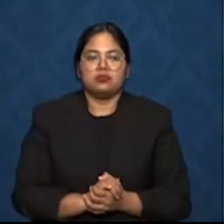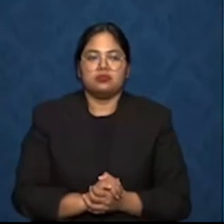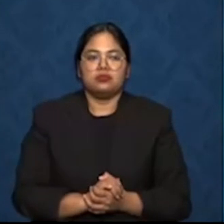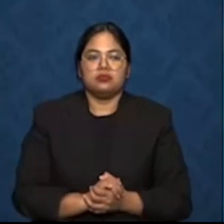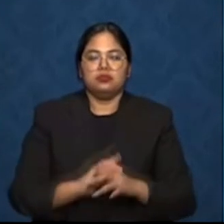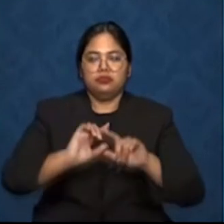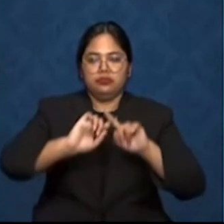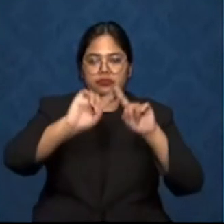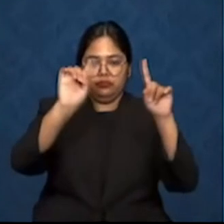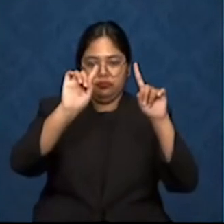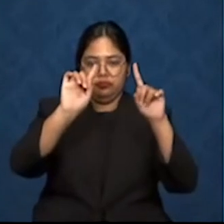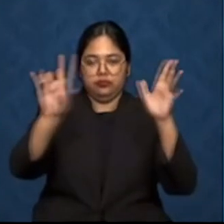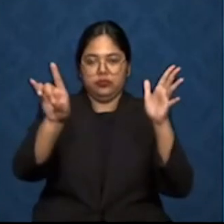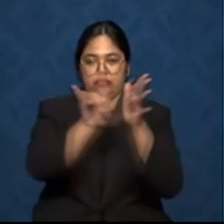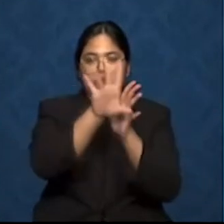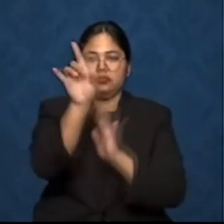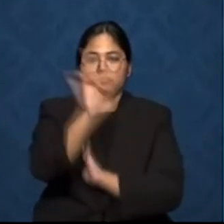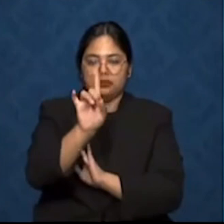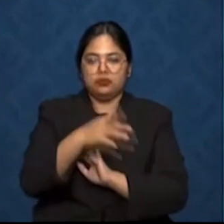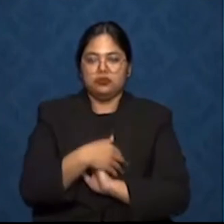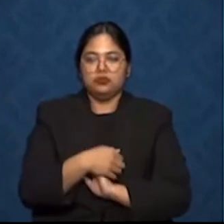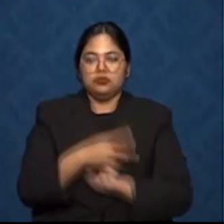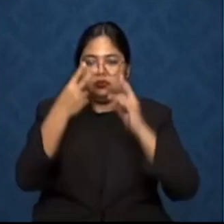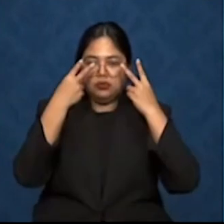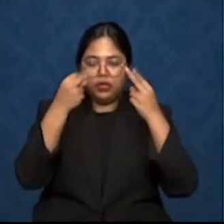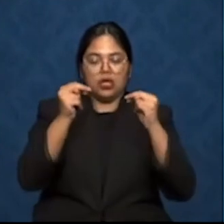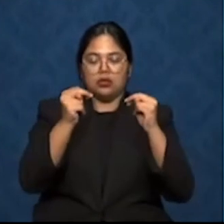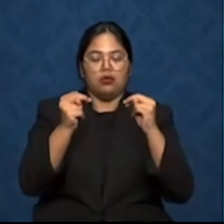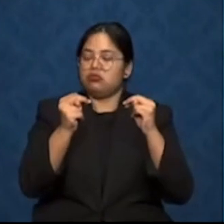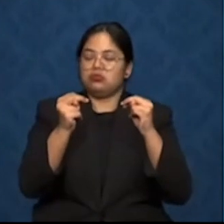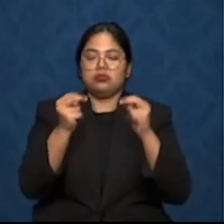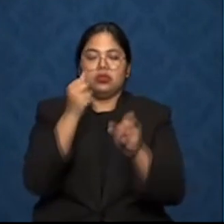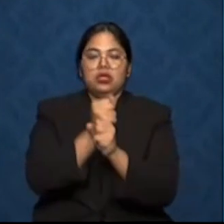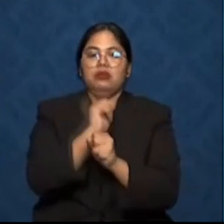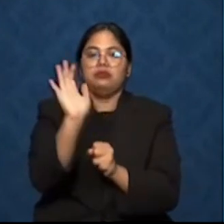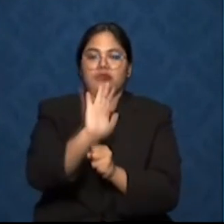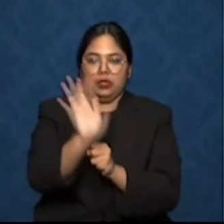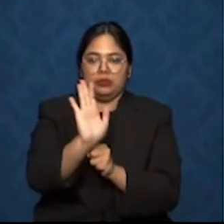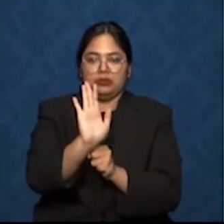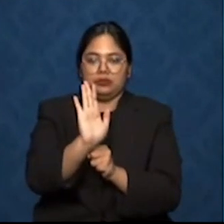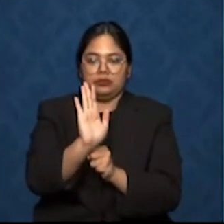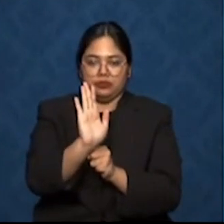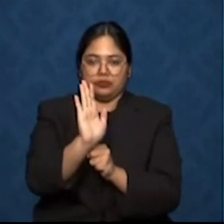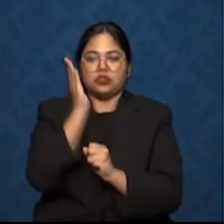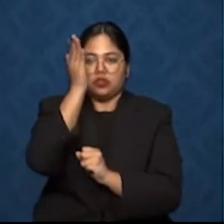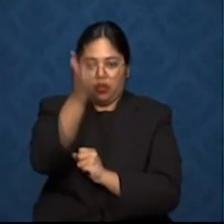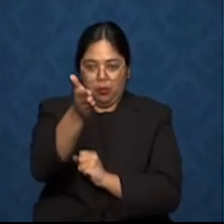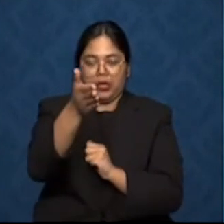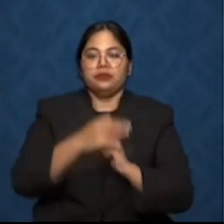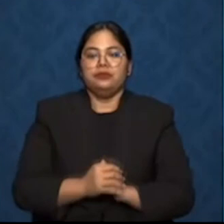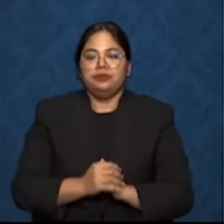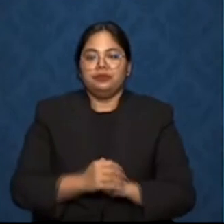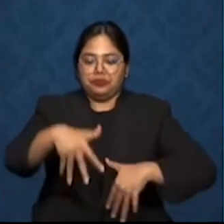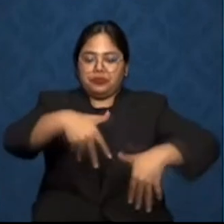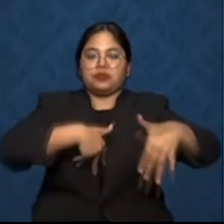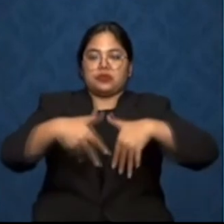แต่ใที่สุดถึงแ้ σας direct จะไมดำเินการใหลงจากนี้ระชาชนทกคนจะตระหนัก และร